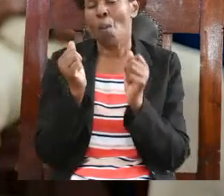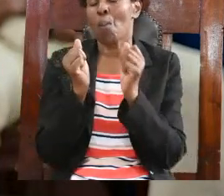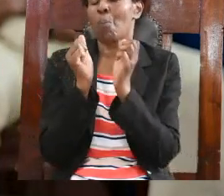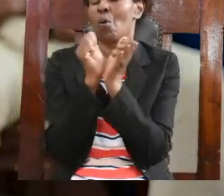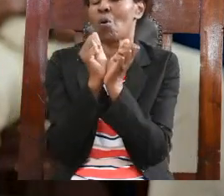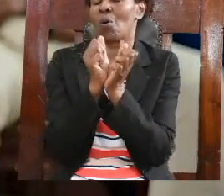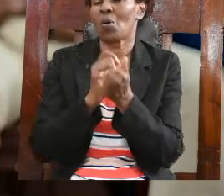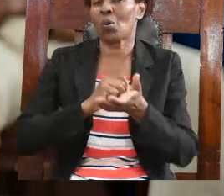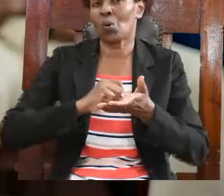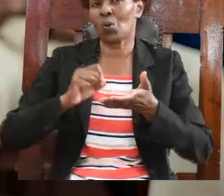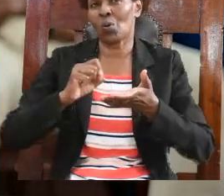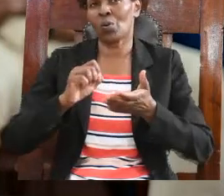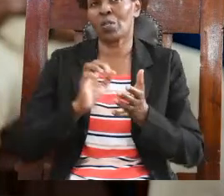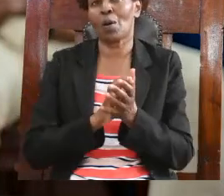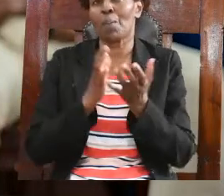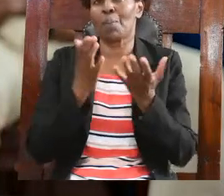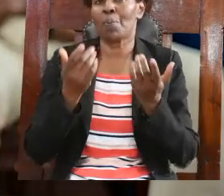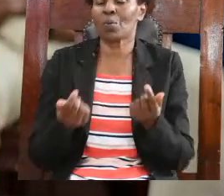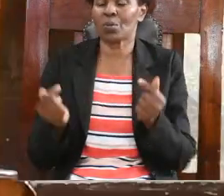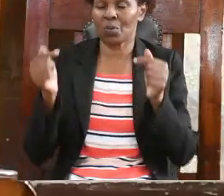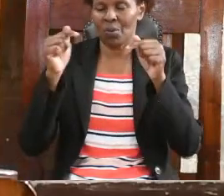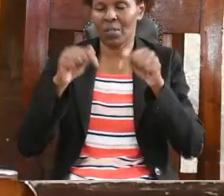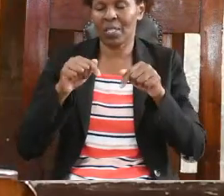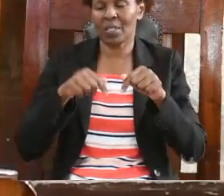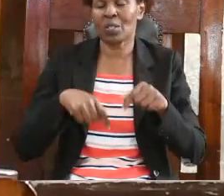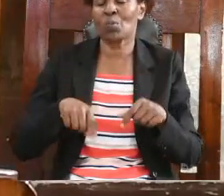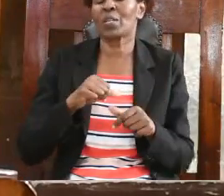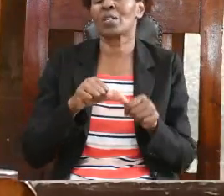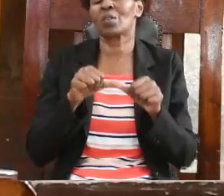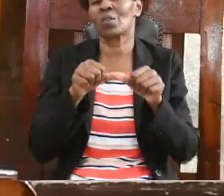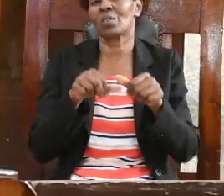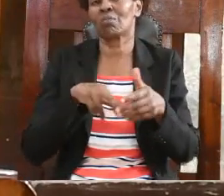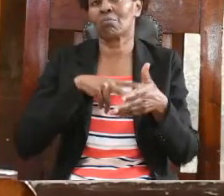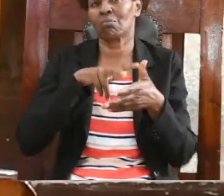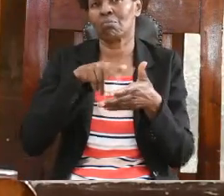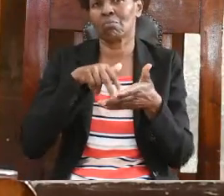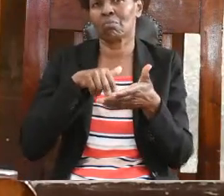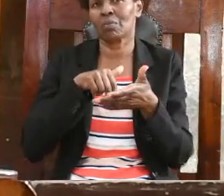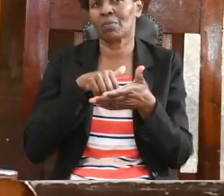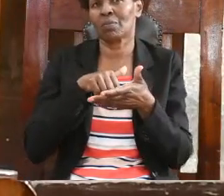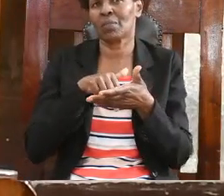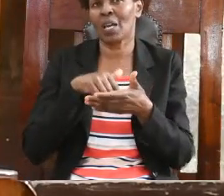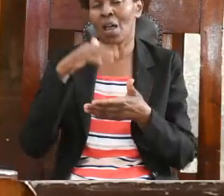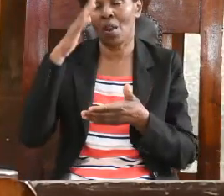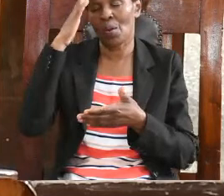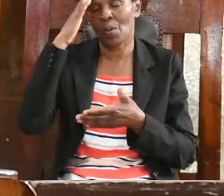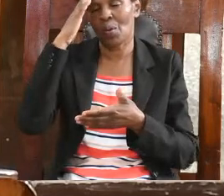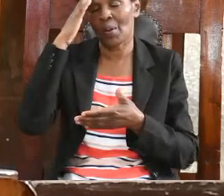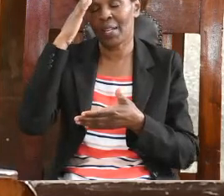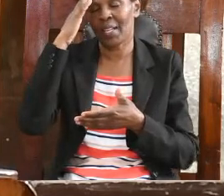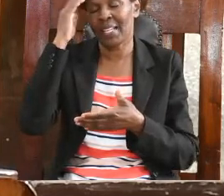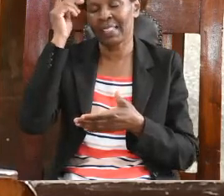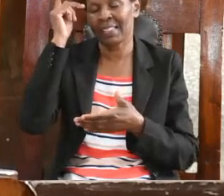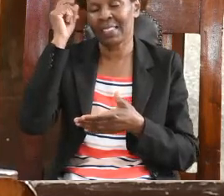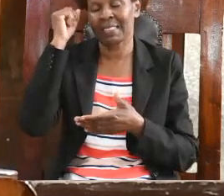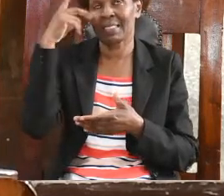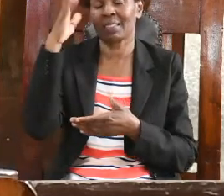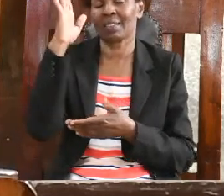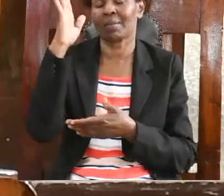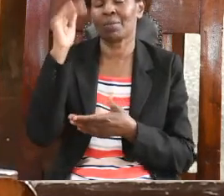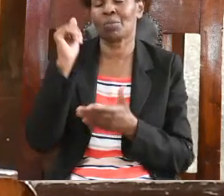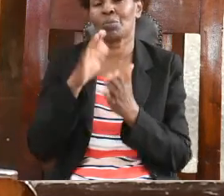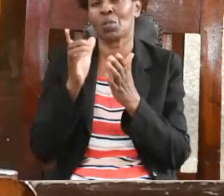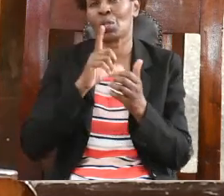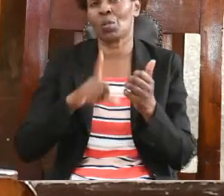vitabu ambavyo siku hata ya leo tuendelea kuvisoma na kumjua na kumfahamu Mungu. Praise be